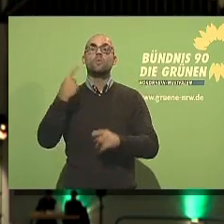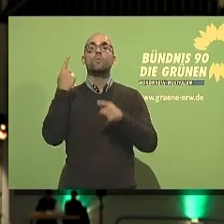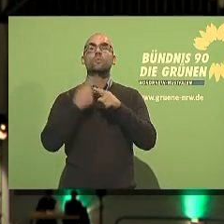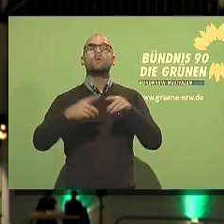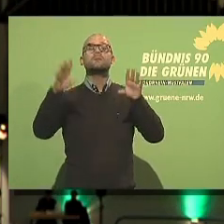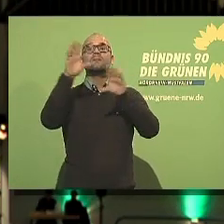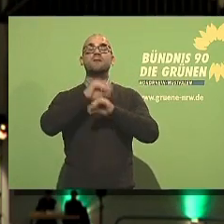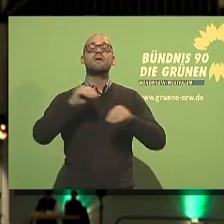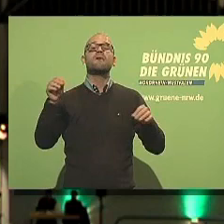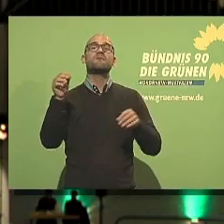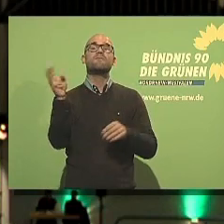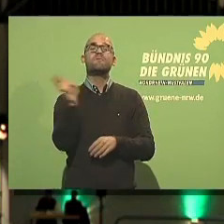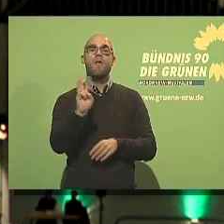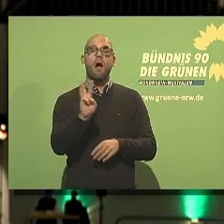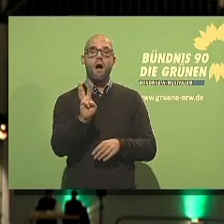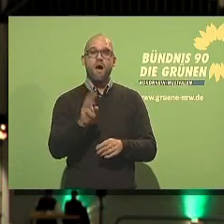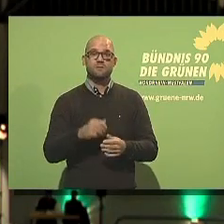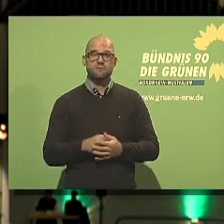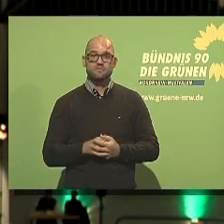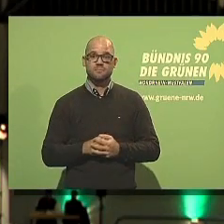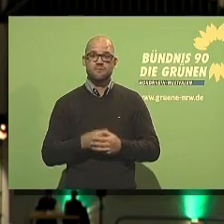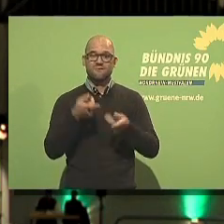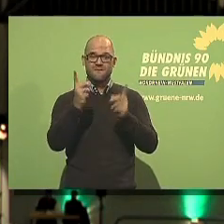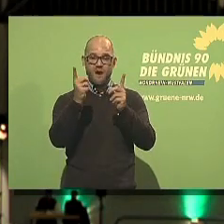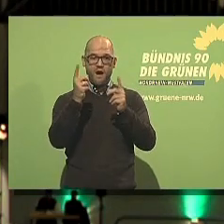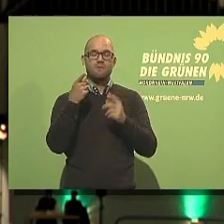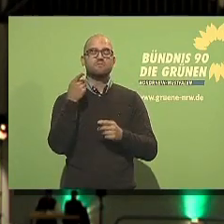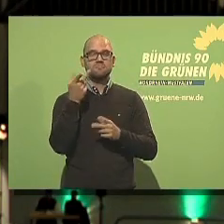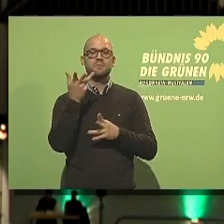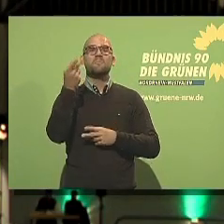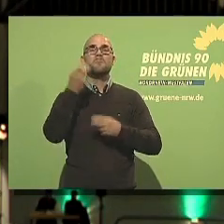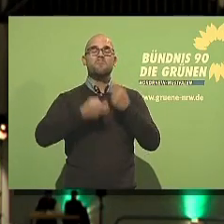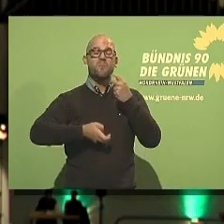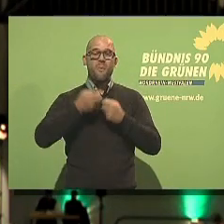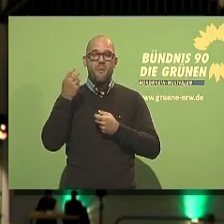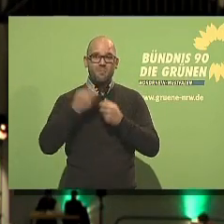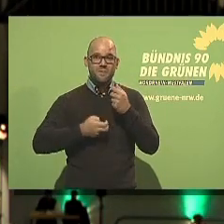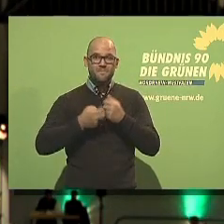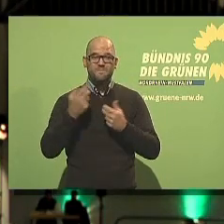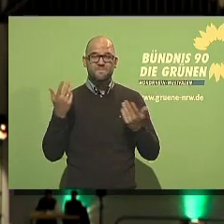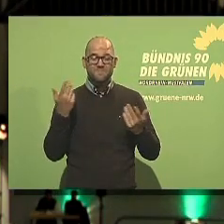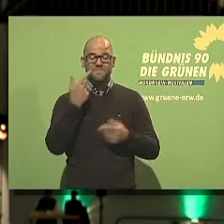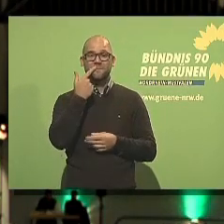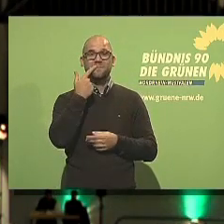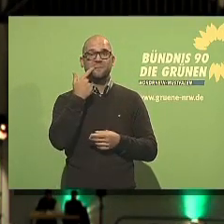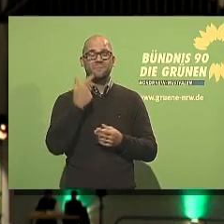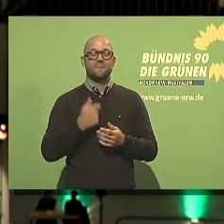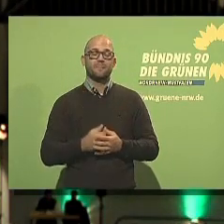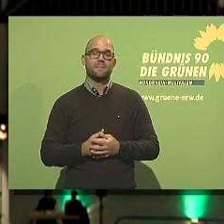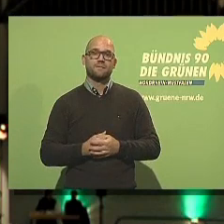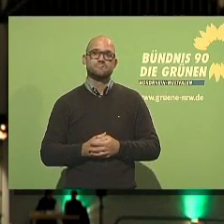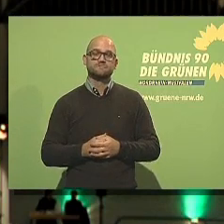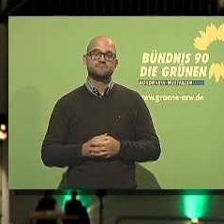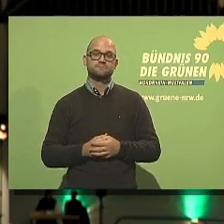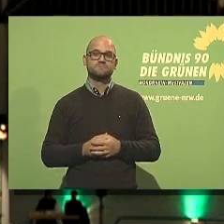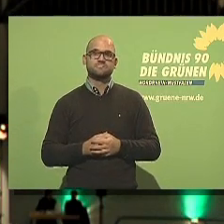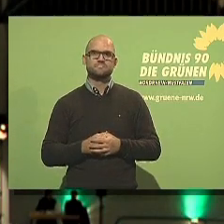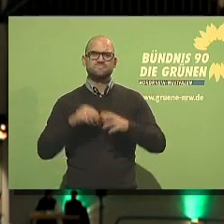Thema WLAN zu sprechen kommen. Das Problem scheint darin zu liegen, dass